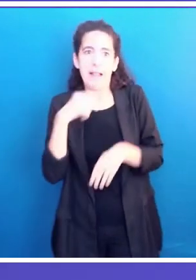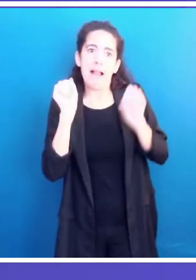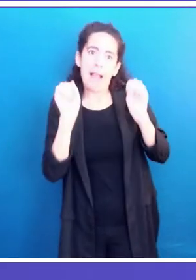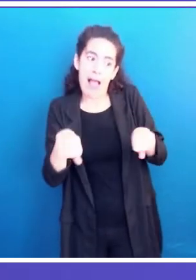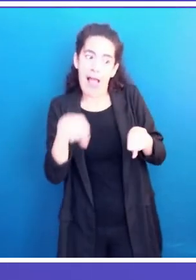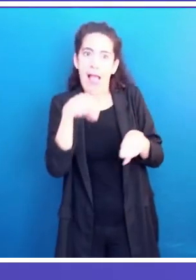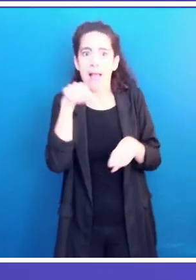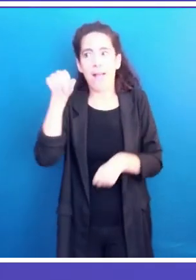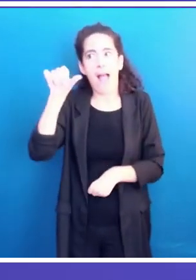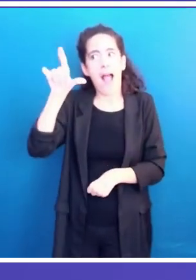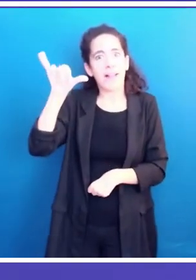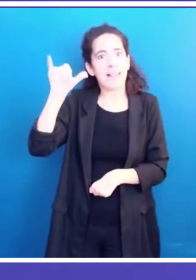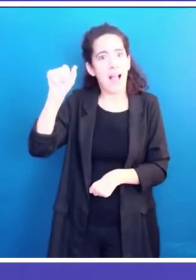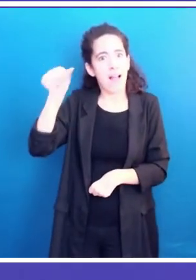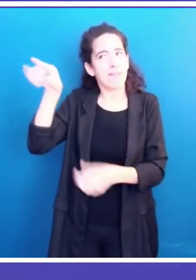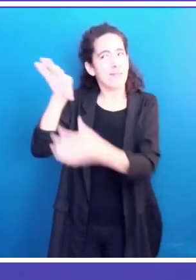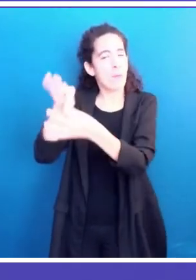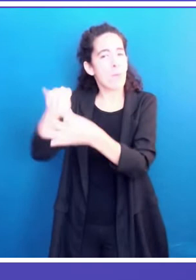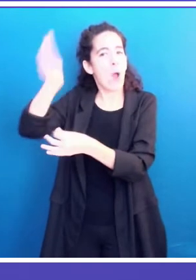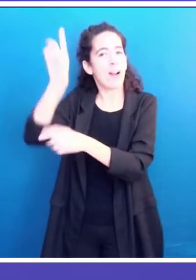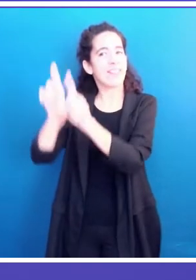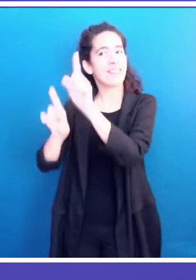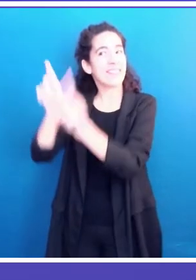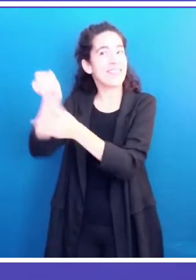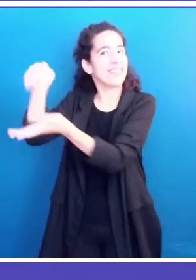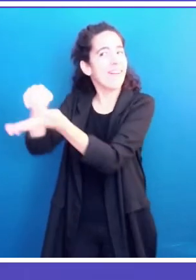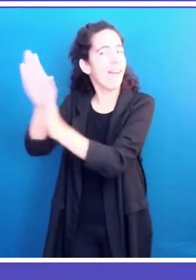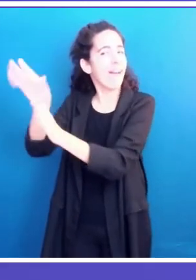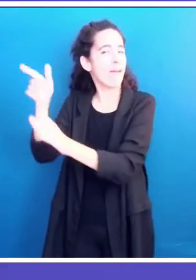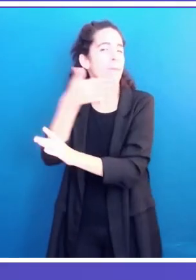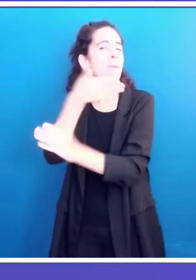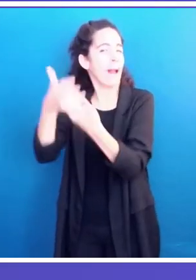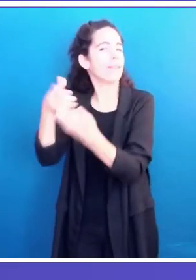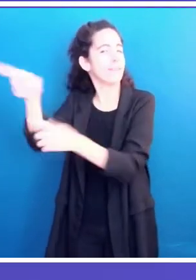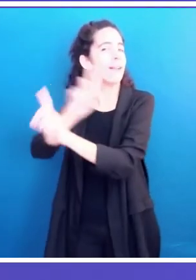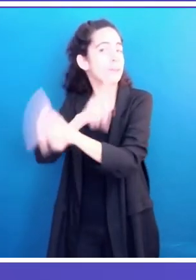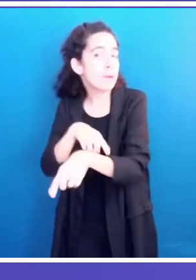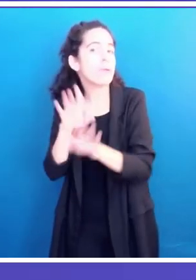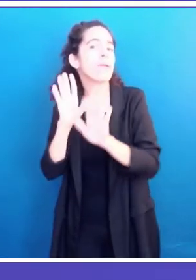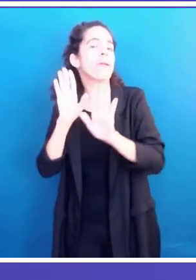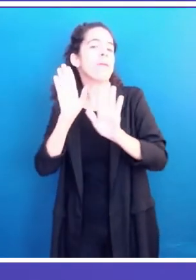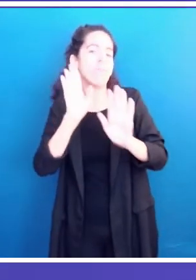إذن هنا حسب المدن أظن بأنه من الأساسي،